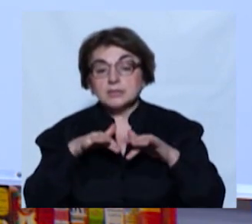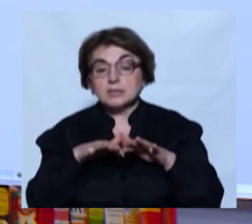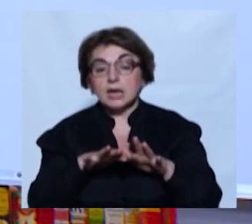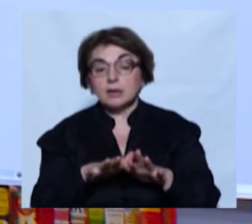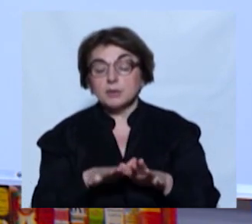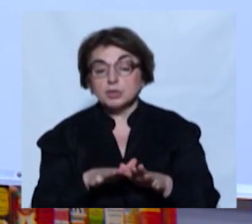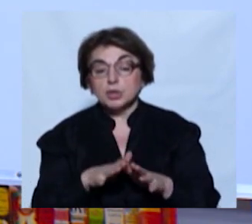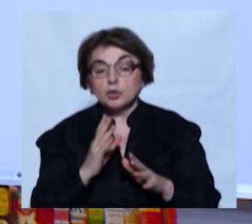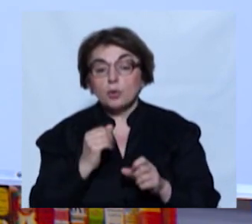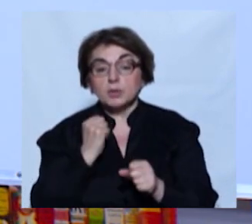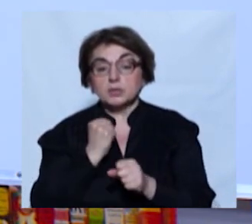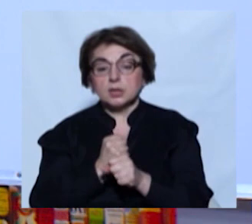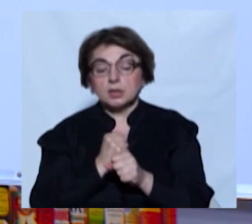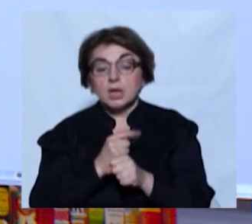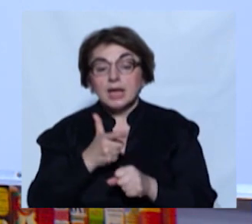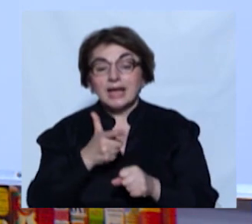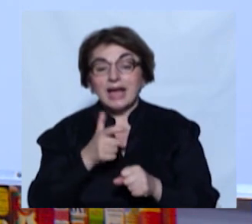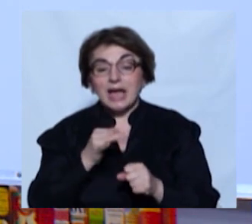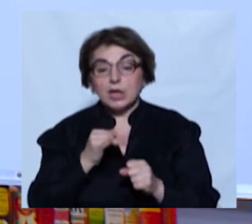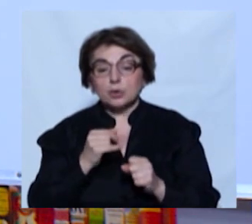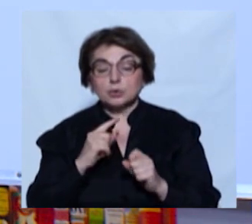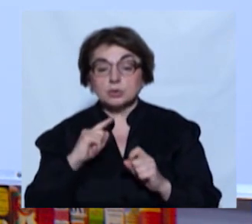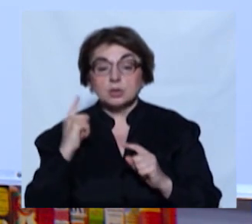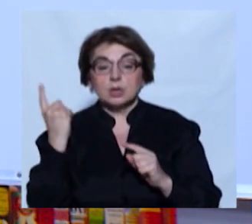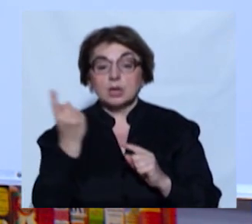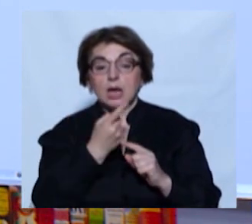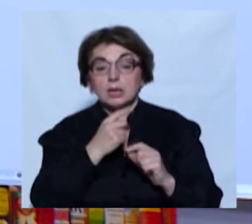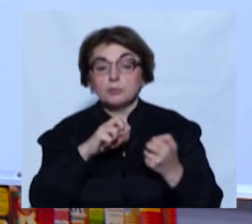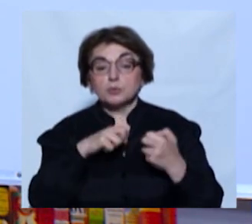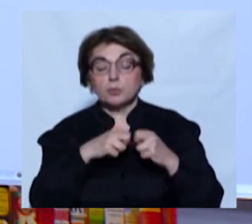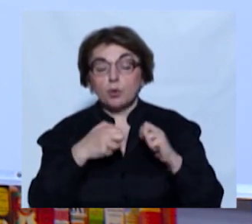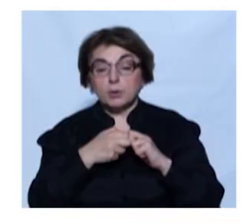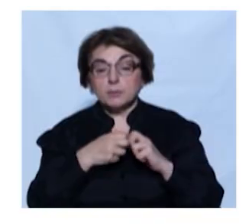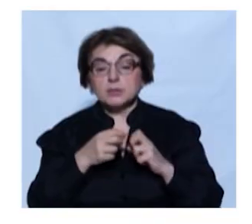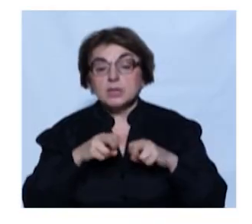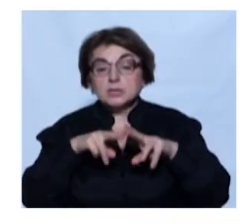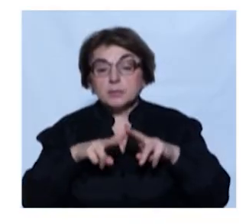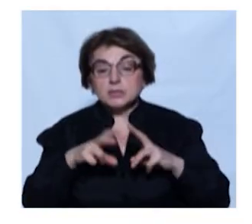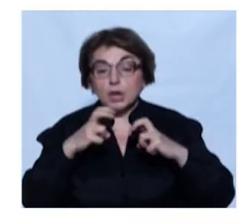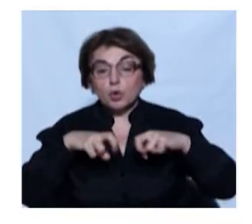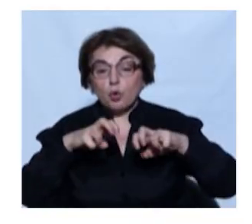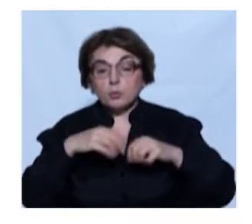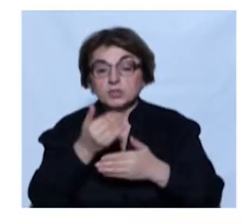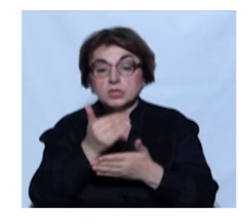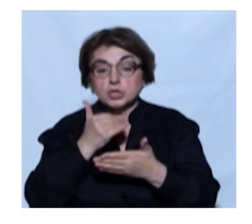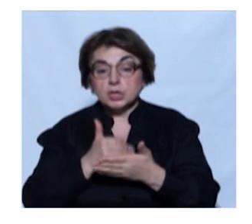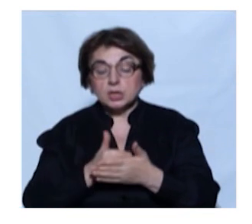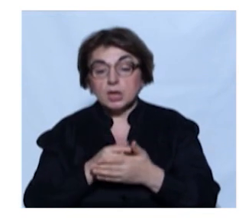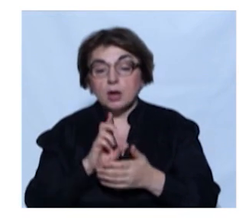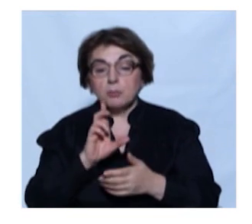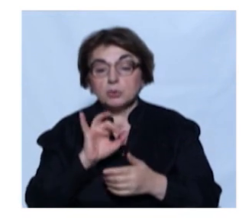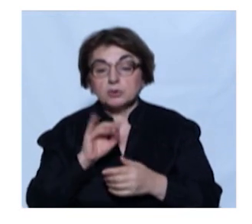რომელიც შემუშავდა გაეროს გარემოს პრობლემების საერთაშორისო კომისიის მიერ და